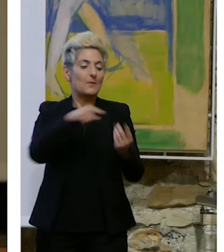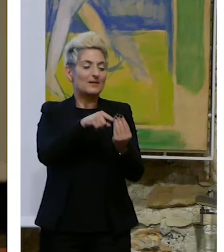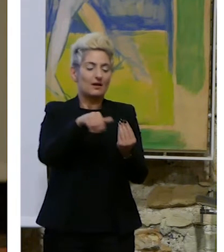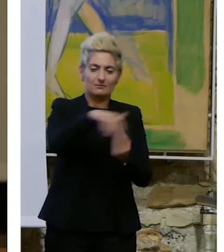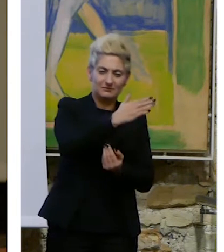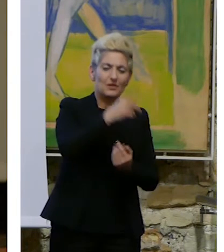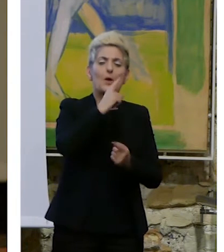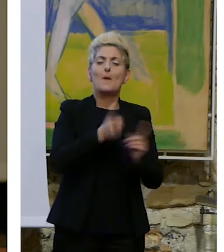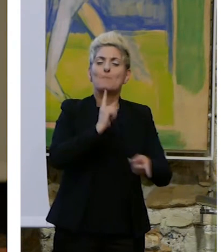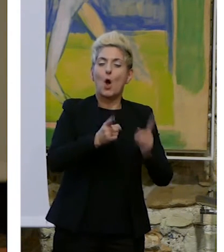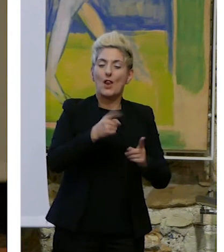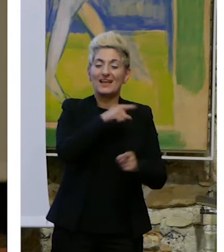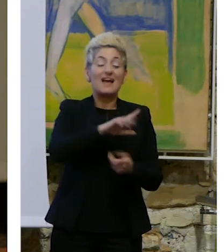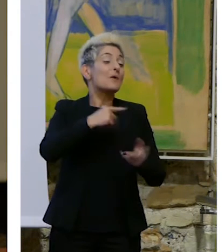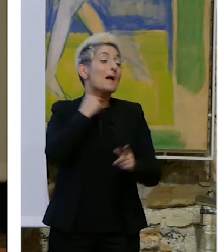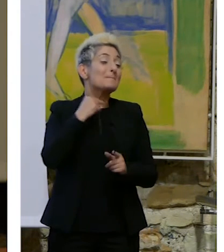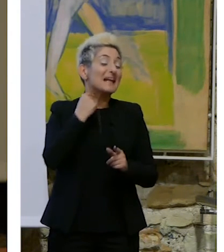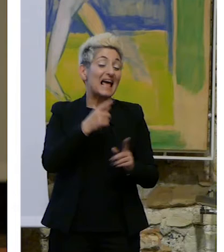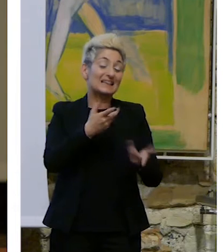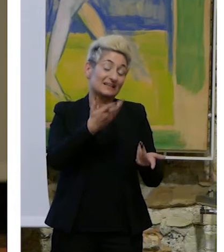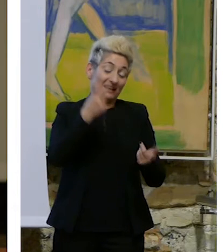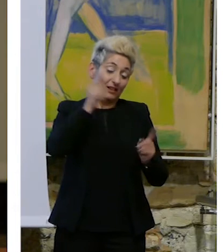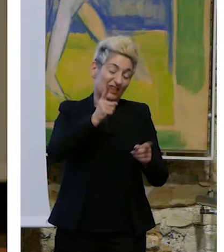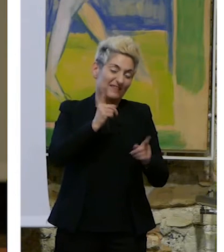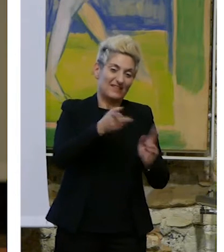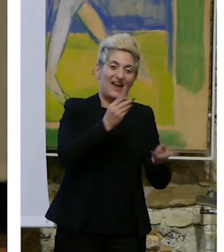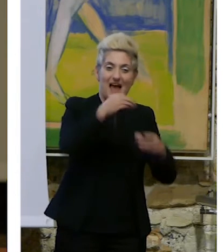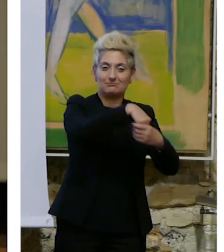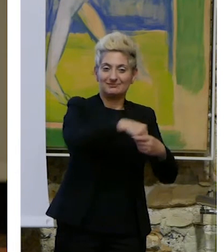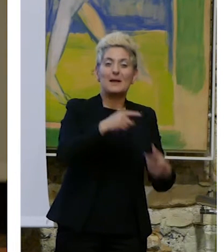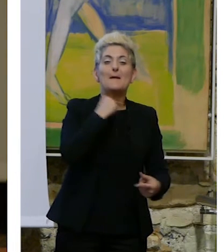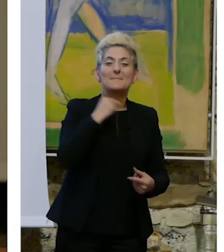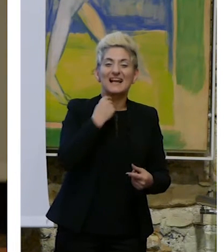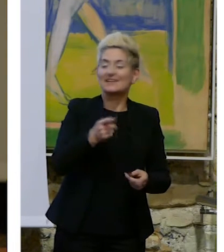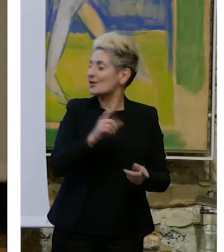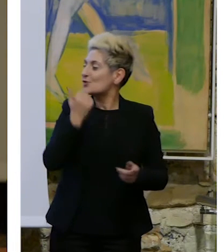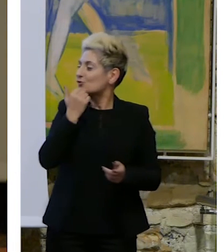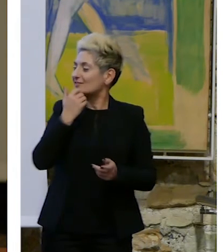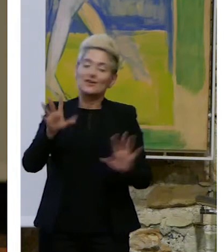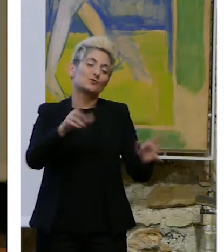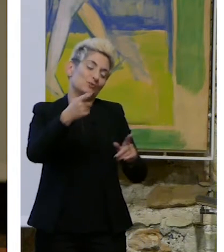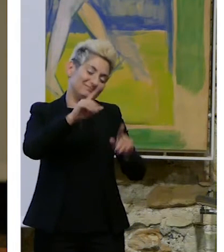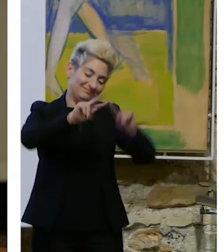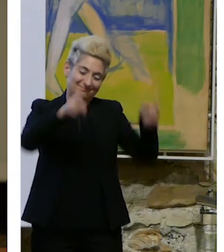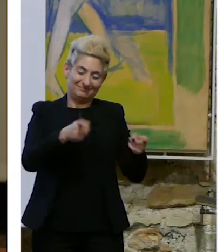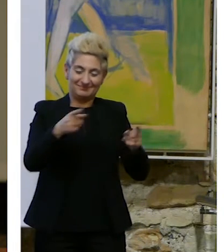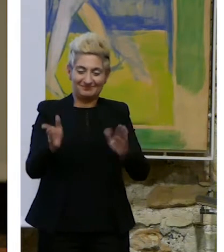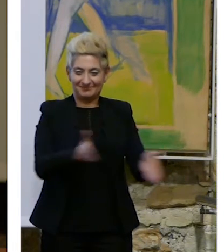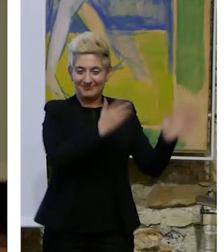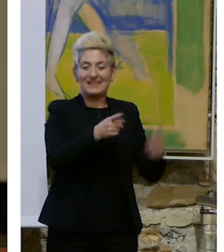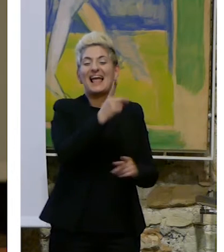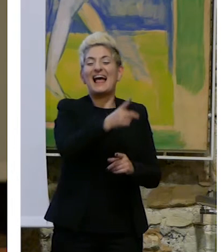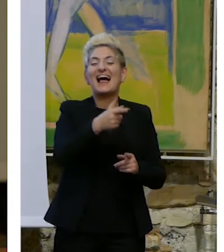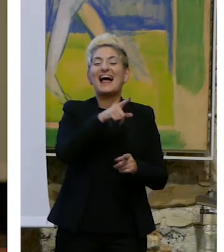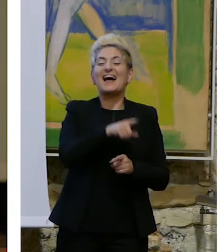il motivo per il quale li converrebbe anche, perché entrerebbe in un'altra dimensione. Scusate, non sono citazioni, a posto di Di Maio potete